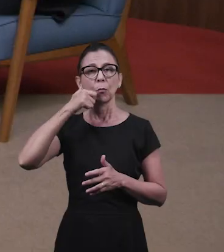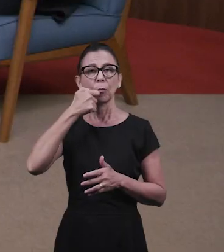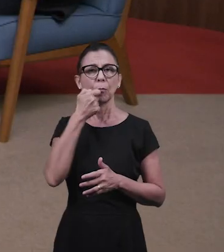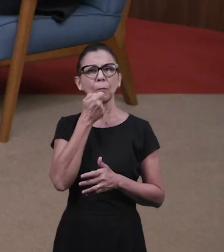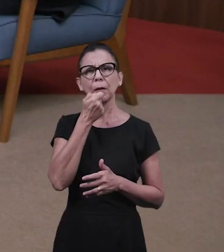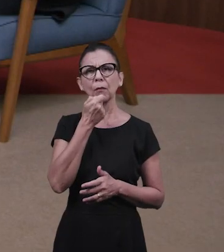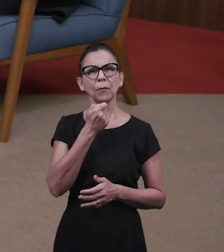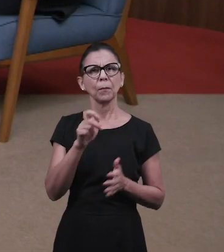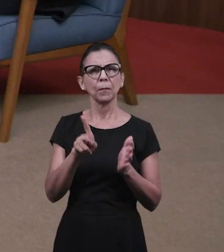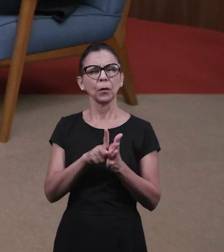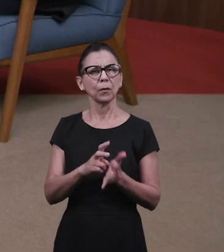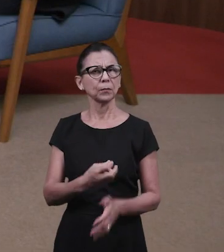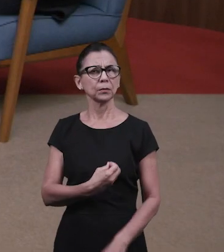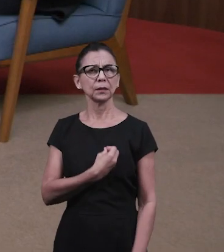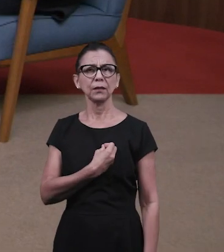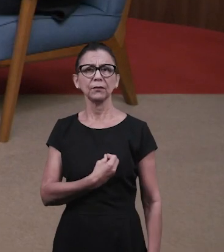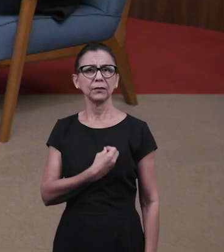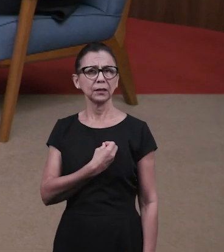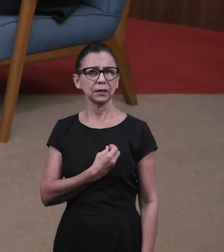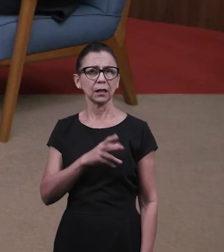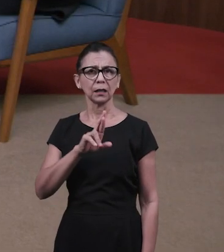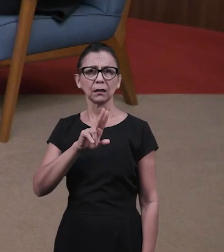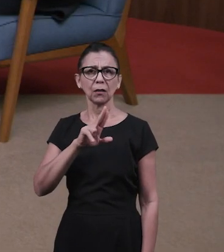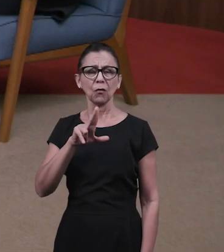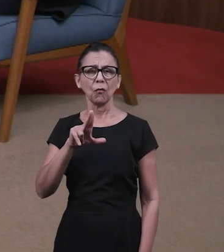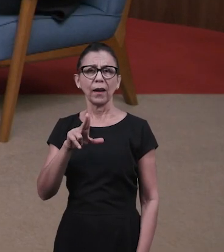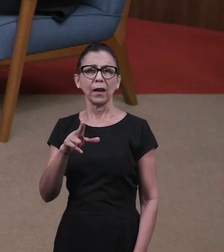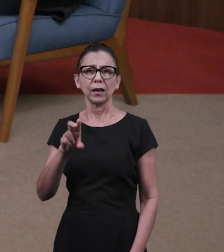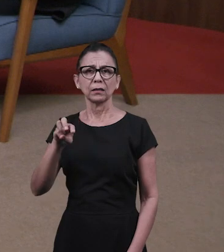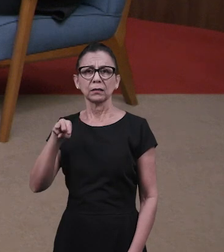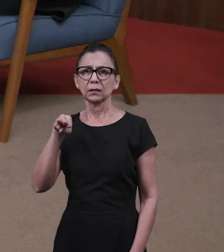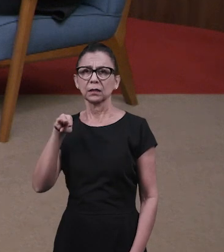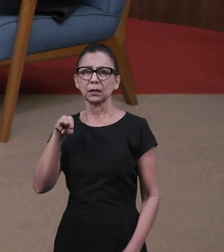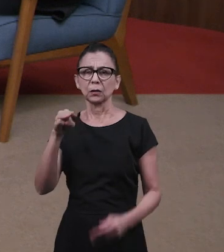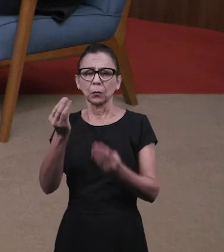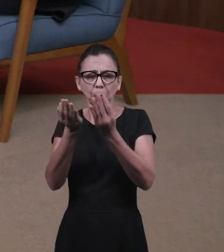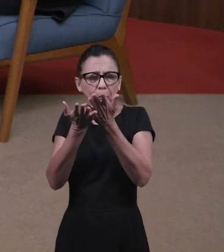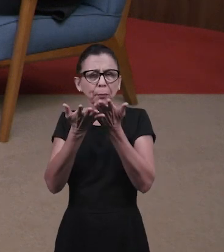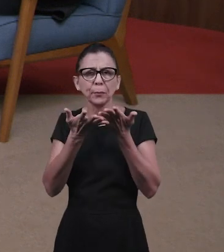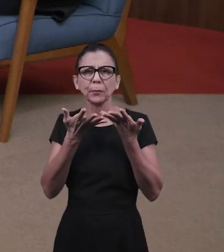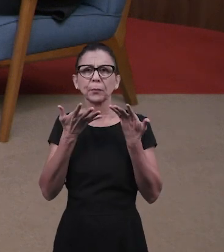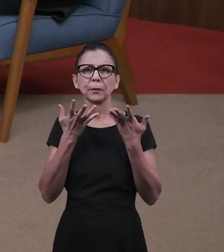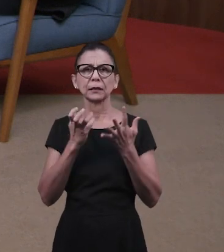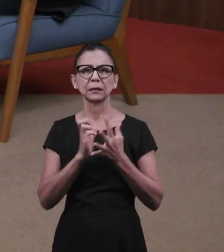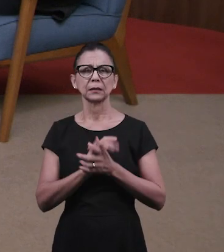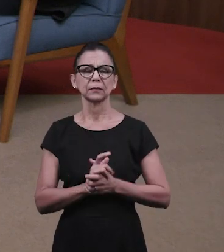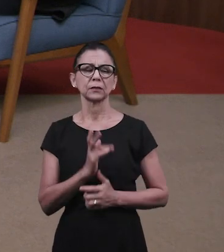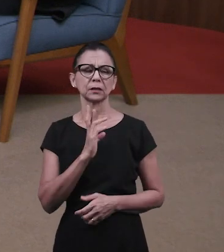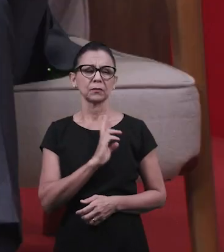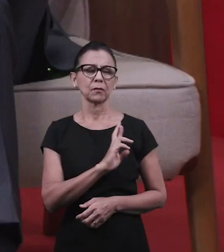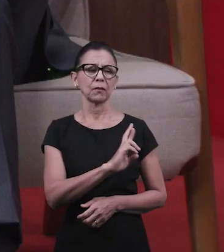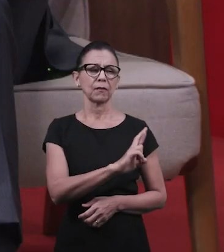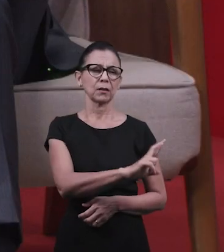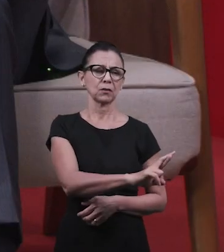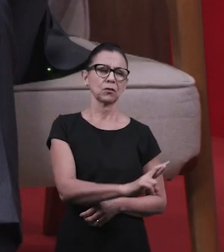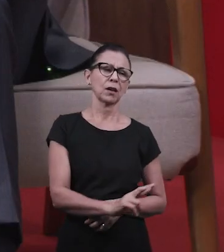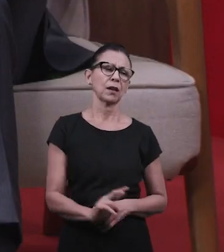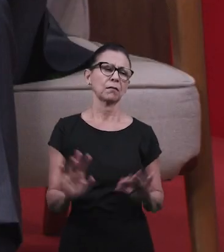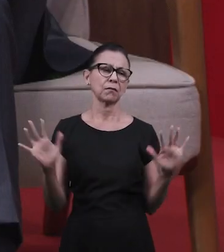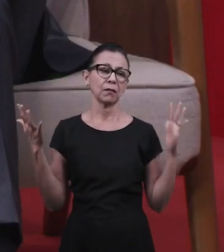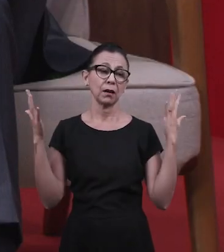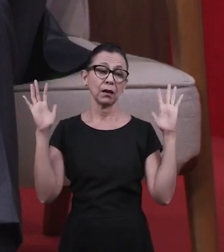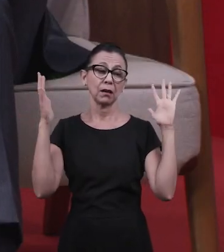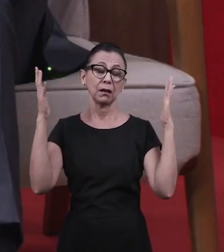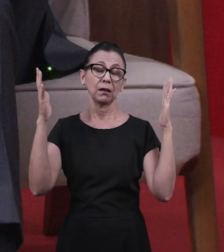vie. C'est un évangile très coloré, très attrayant, et beaucoup de